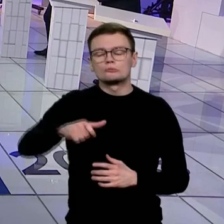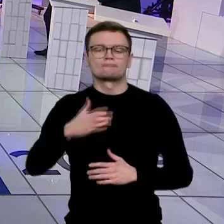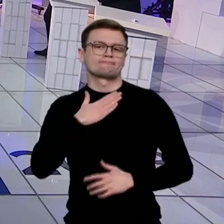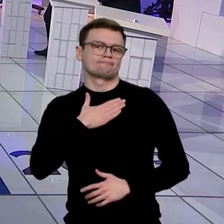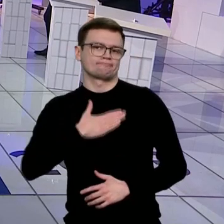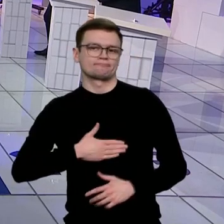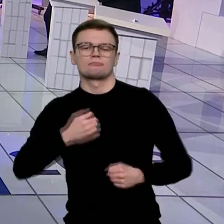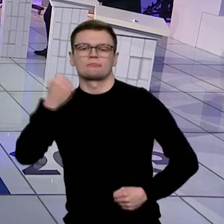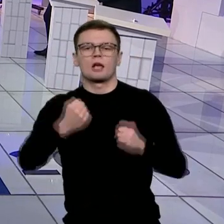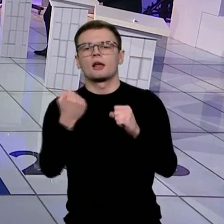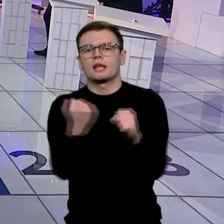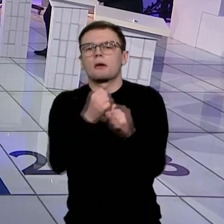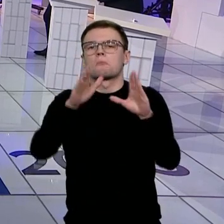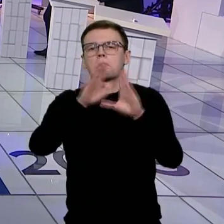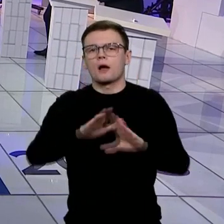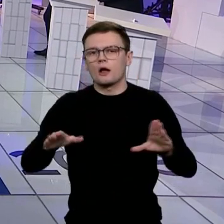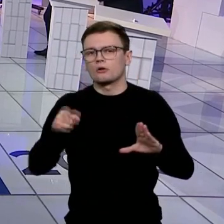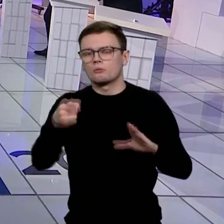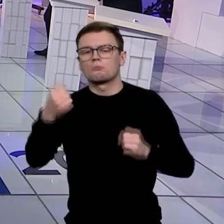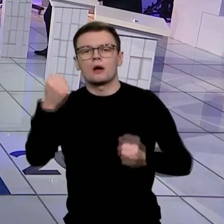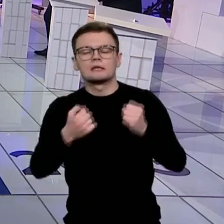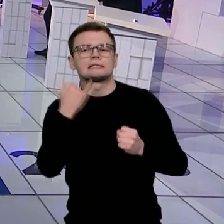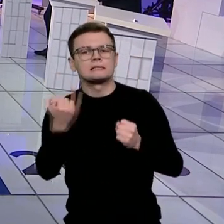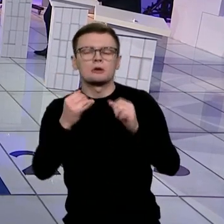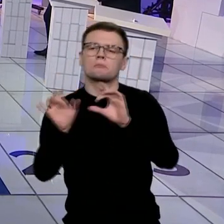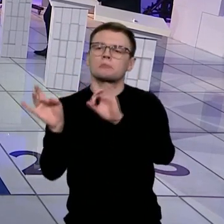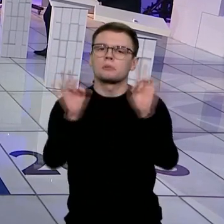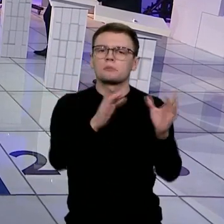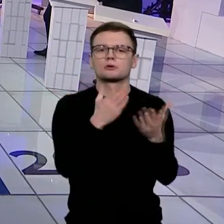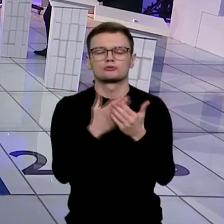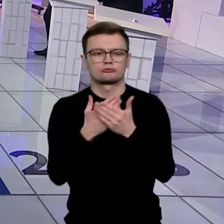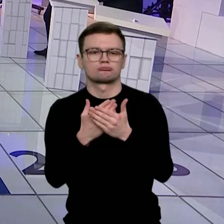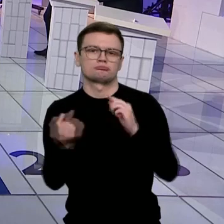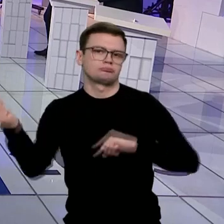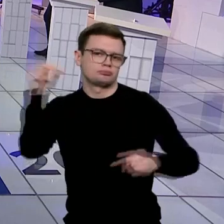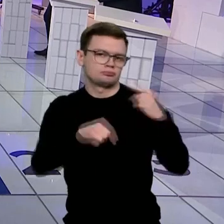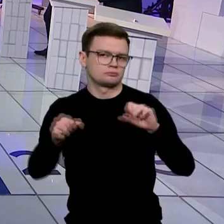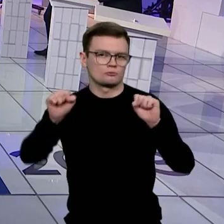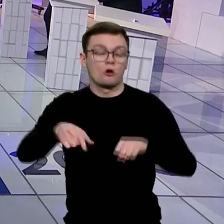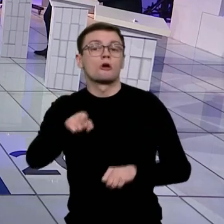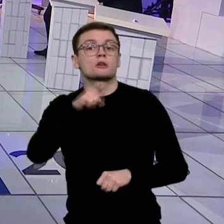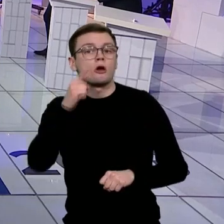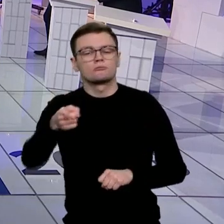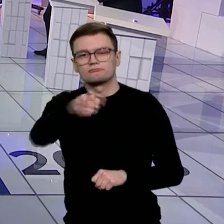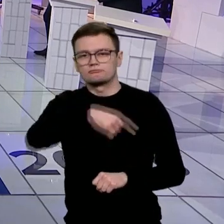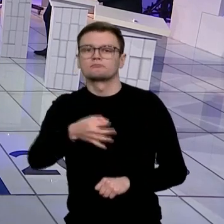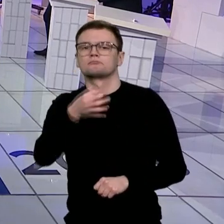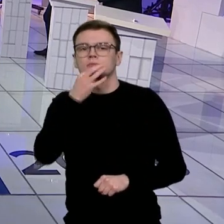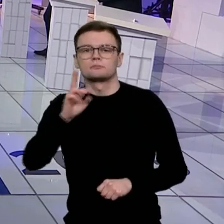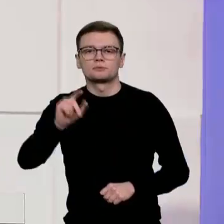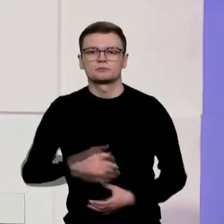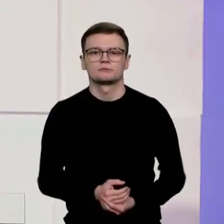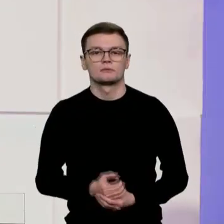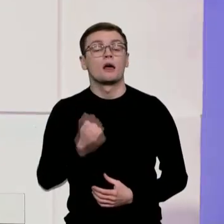automobilių ekspozicijos, kur suvažiuotų įvairūs ir įdomus automobiliai iš įvairiausių miestų. Ir, na, jaunimui, manau, tai patiktų. Dėkui, ponia Bilotai.